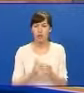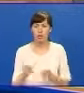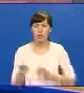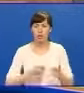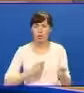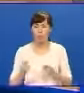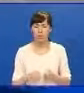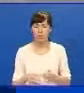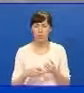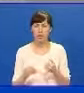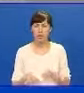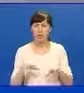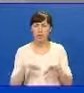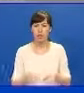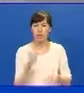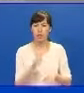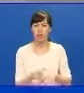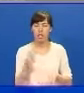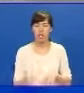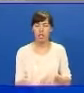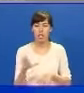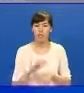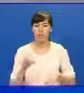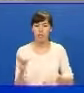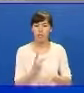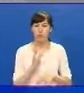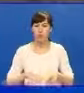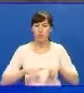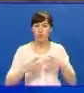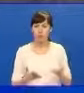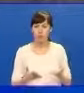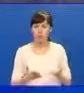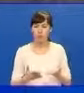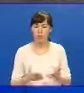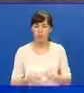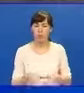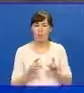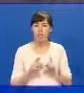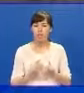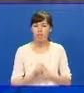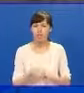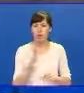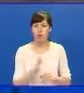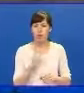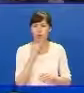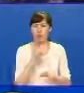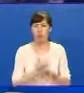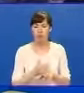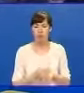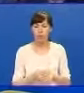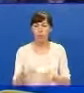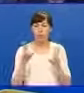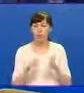ұйымдастыру, жергілікті жерлердегі тұрғындарды жат діни ағымдардың зардабынан сақтандыру негізгі назарға алынды. Күн тәртібінде